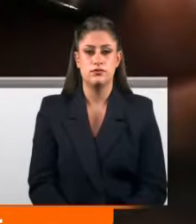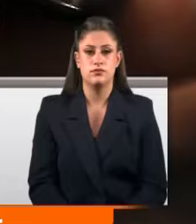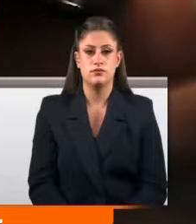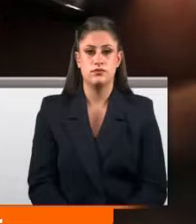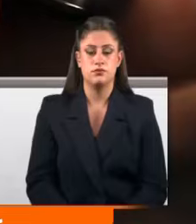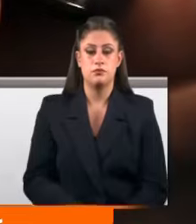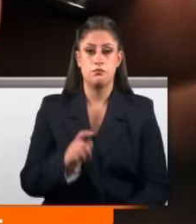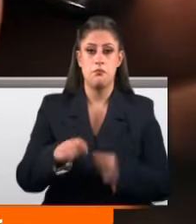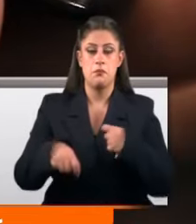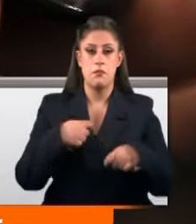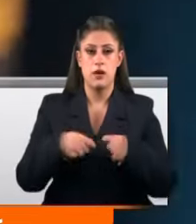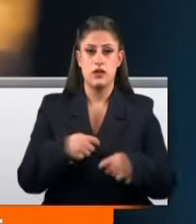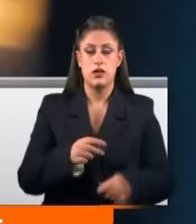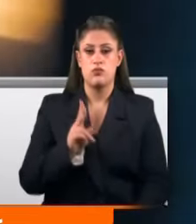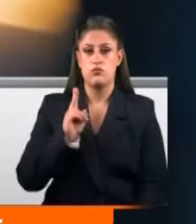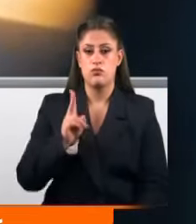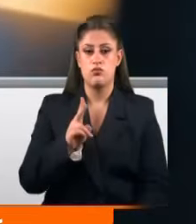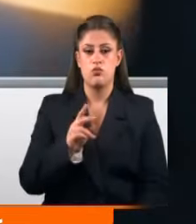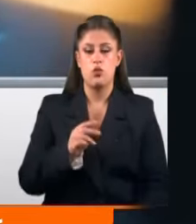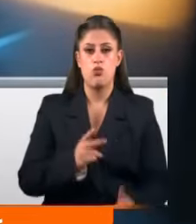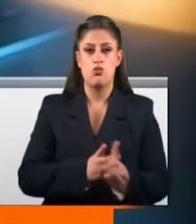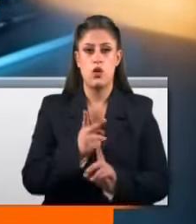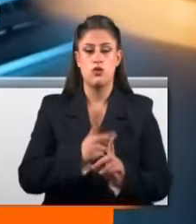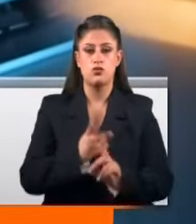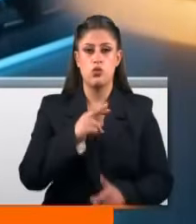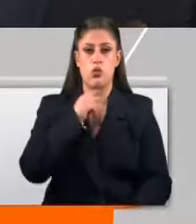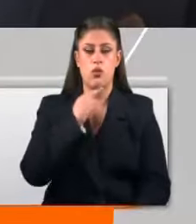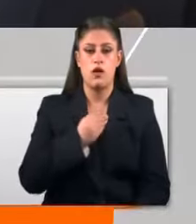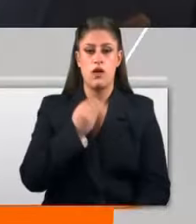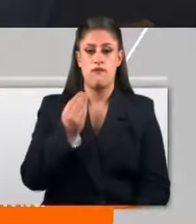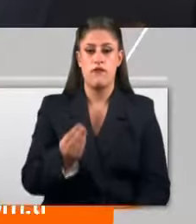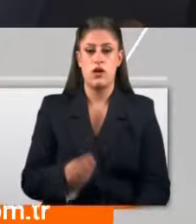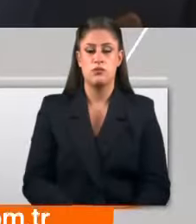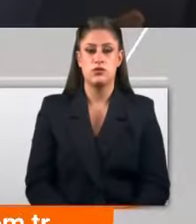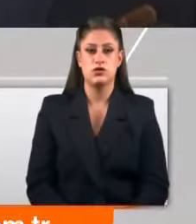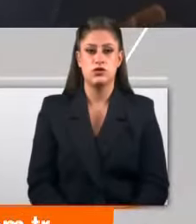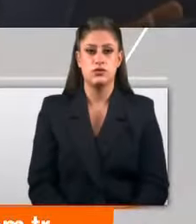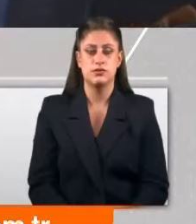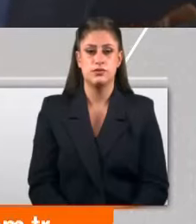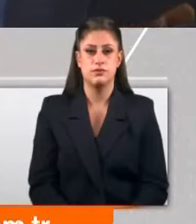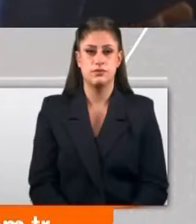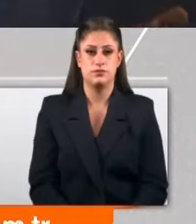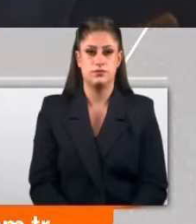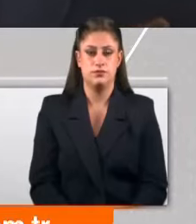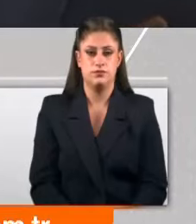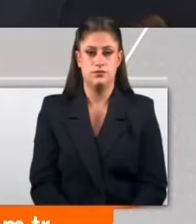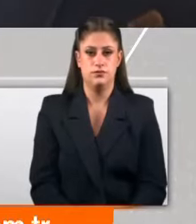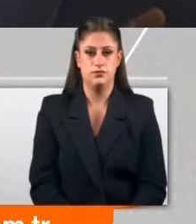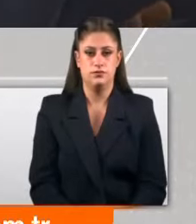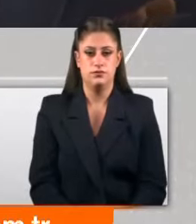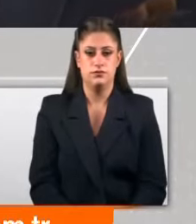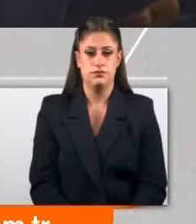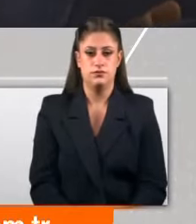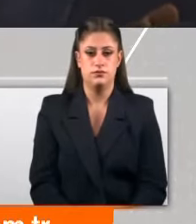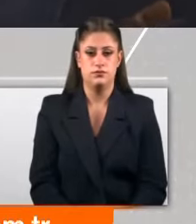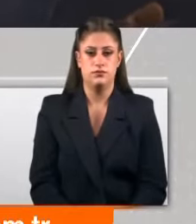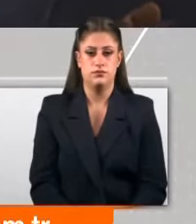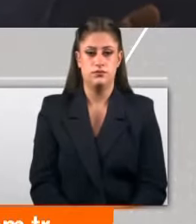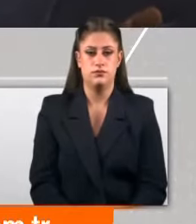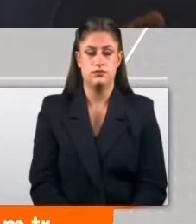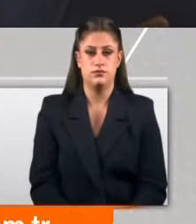Bir bankadan kendisine dolandırıcının numarası da verilmiş. Sahtekar telefon numarasını hala kullanıyor.